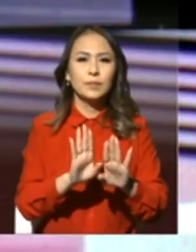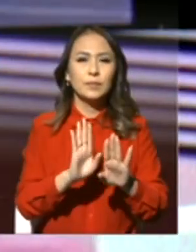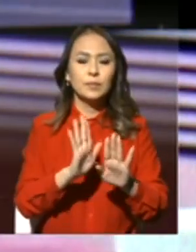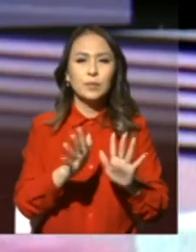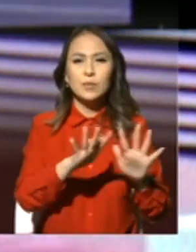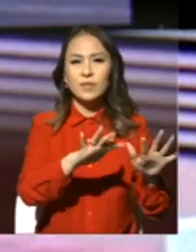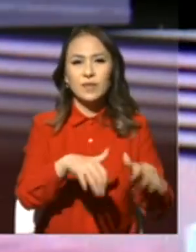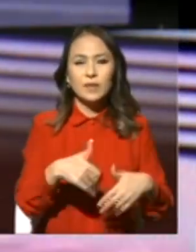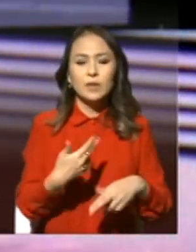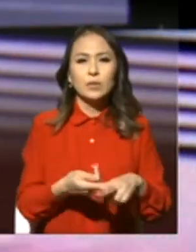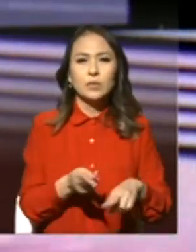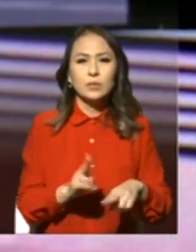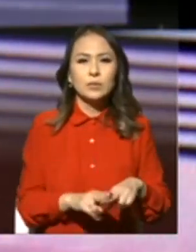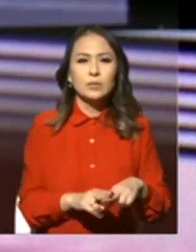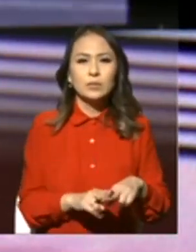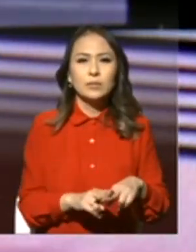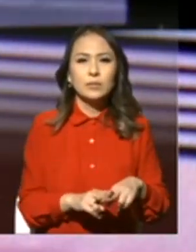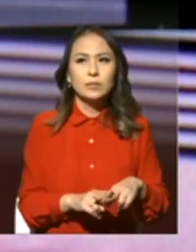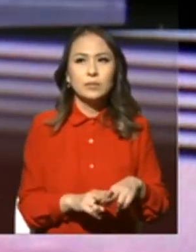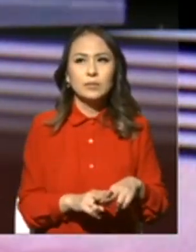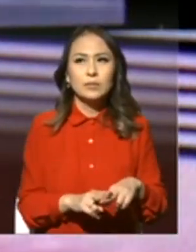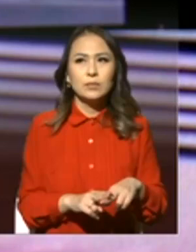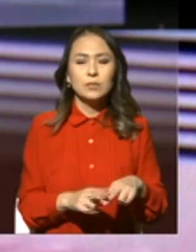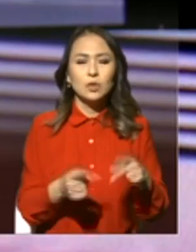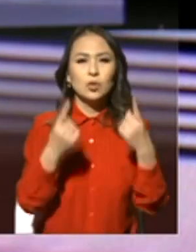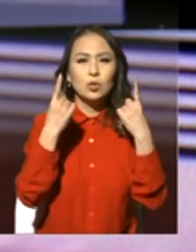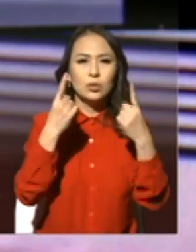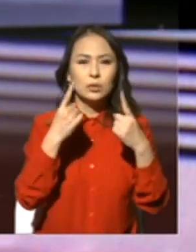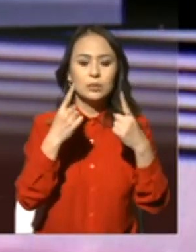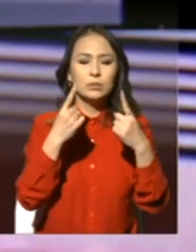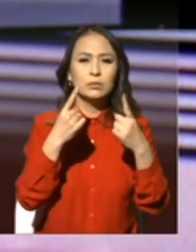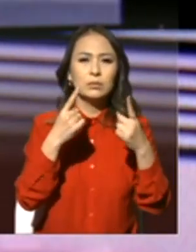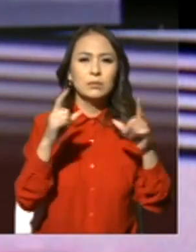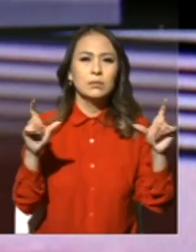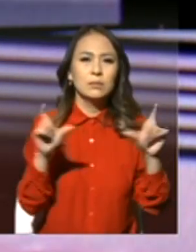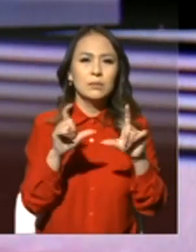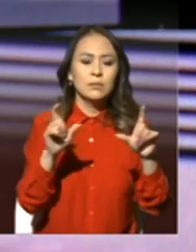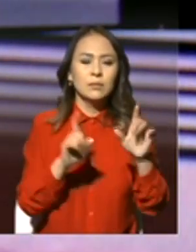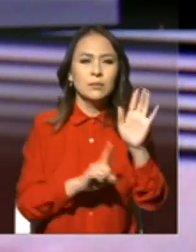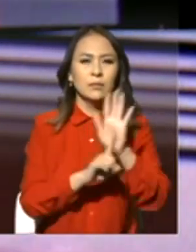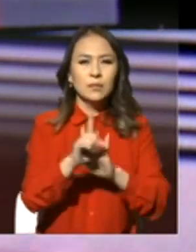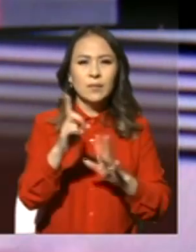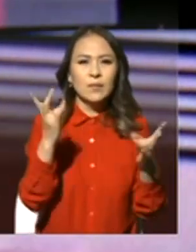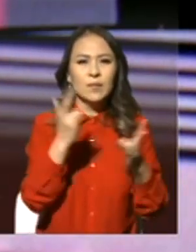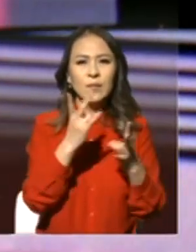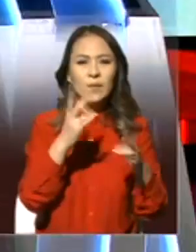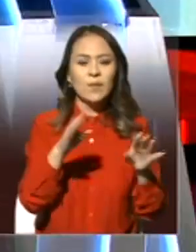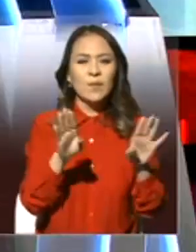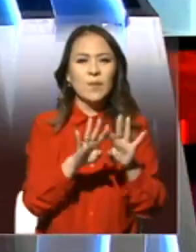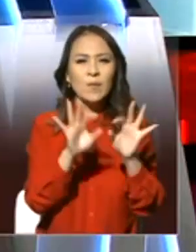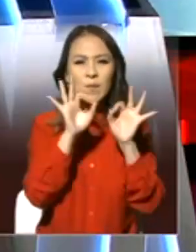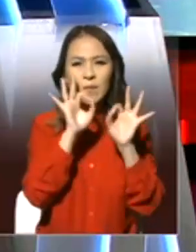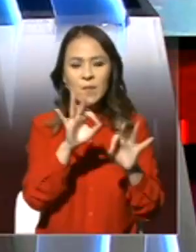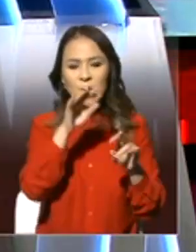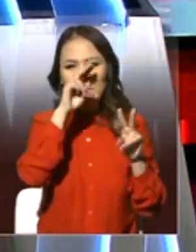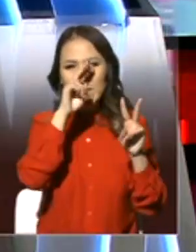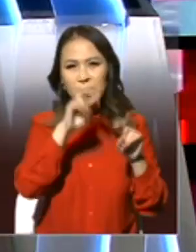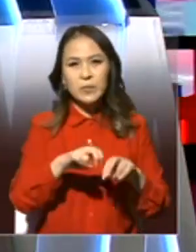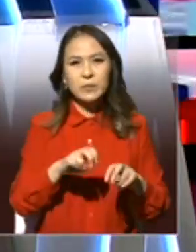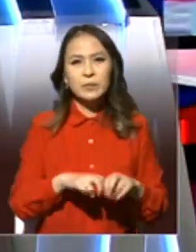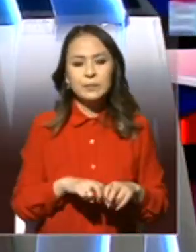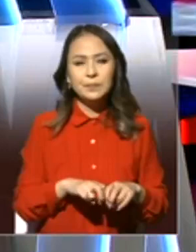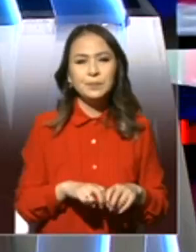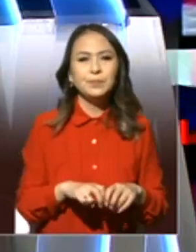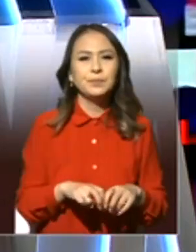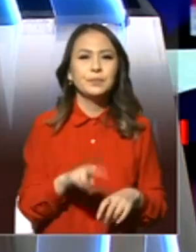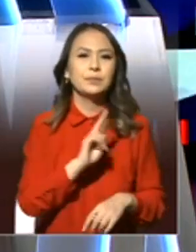тартылады. Сондықтан мен ойлаймын, осы үлкен ірі сауда орындарынан бастау керек. Оларды дұрыстап бақылау жасаса, ол